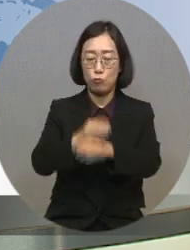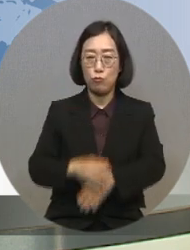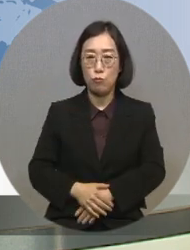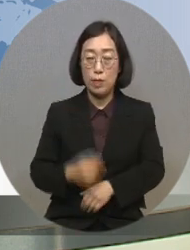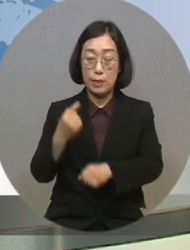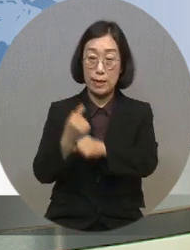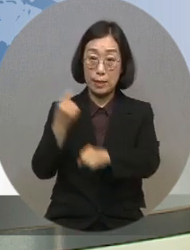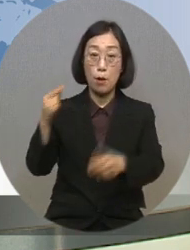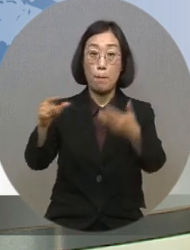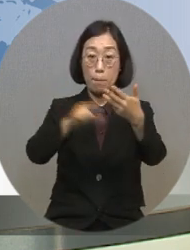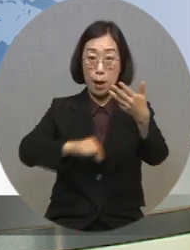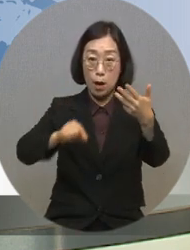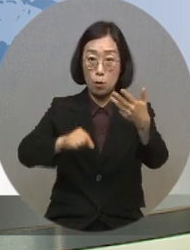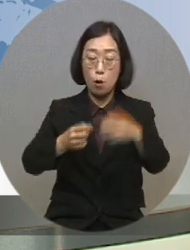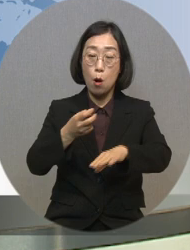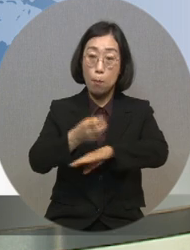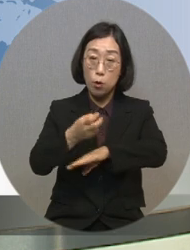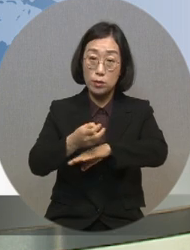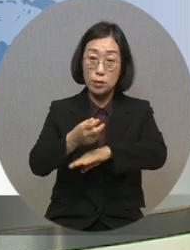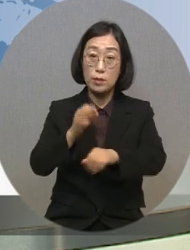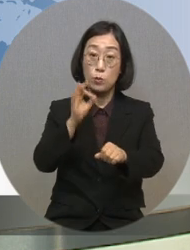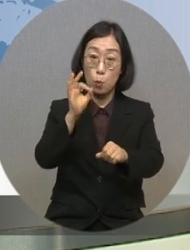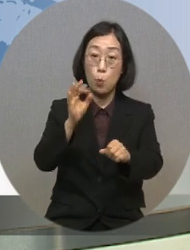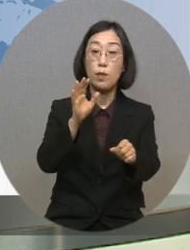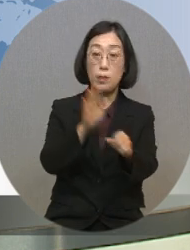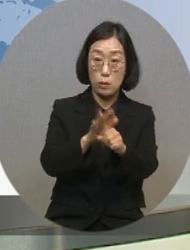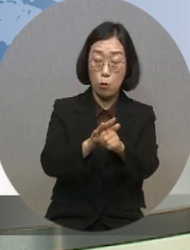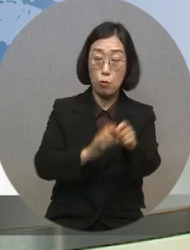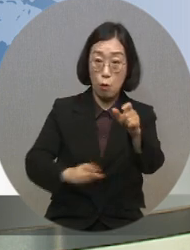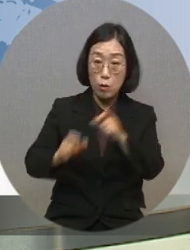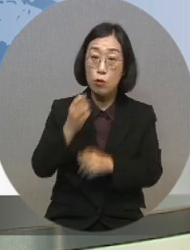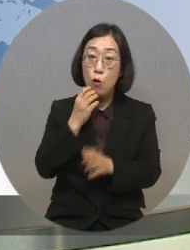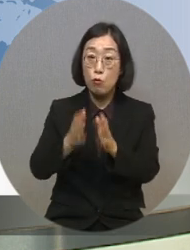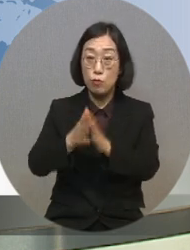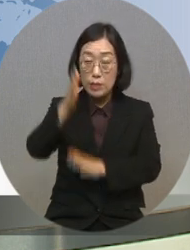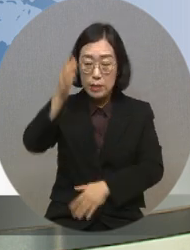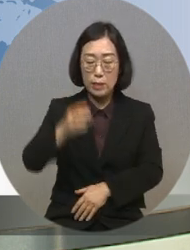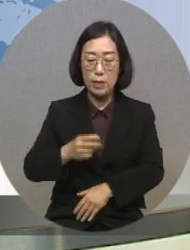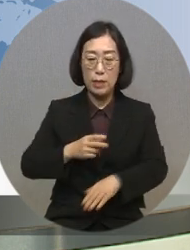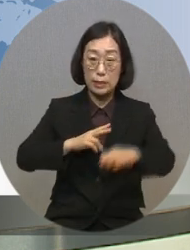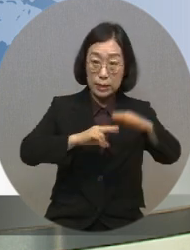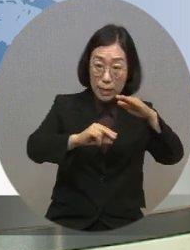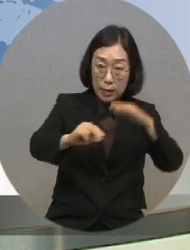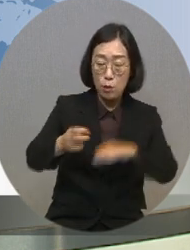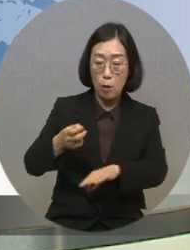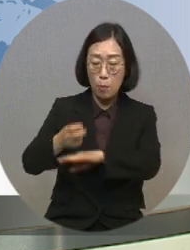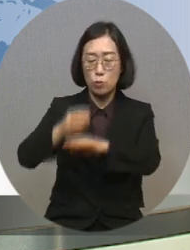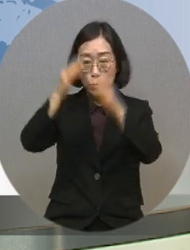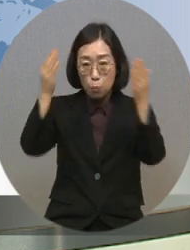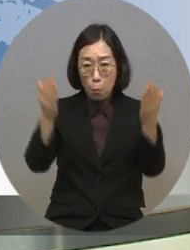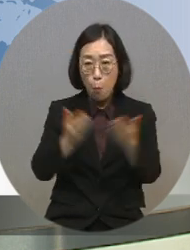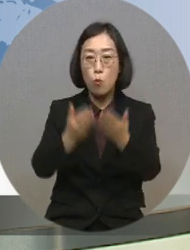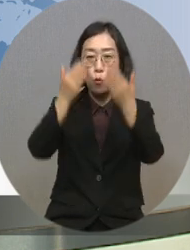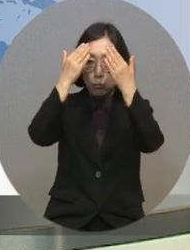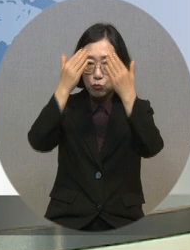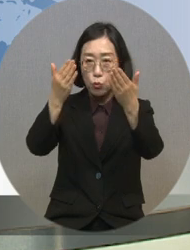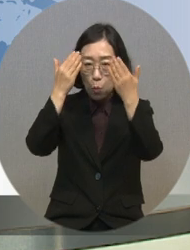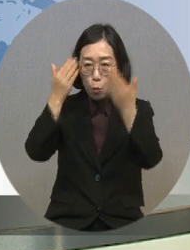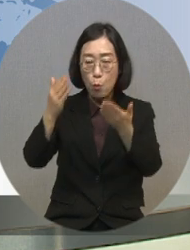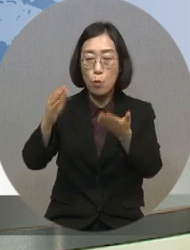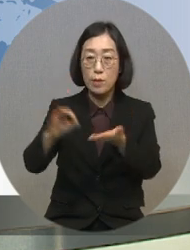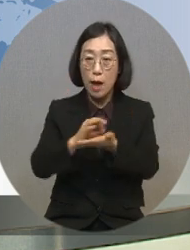지난해 8월 장애인 버스 요금 지원을 시작한 이후 서울은 장애인이 지하철과 버스를 모두 무료로 이용할 수